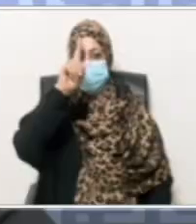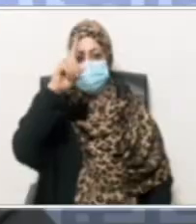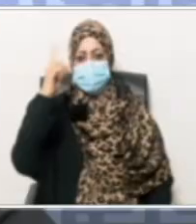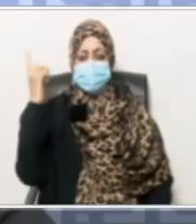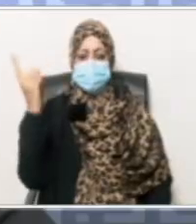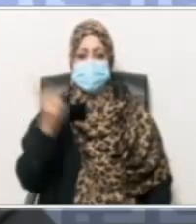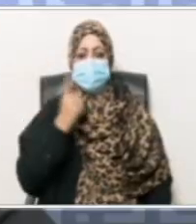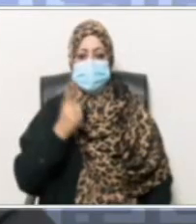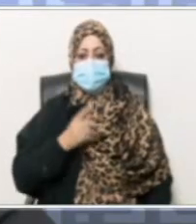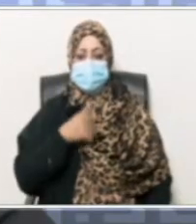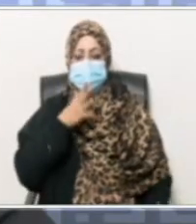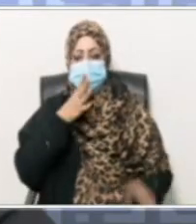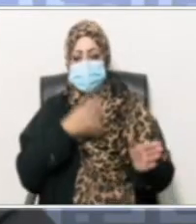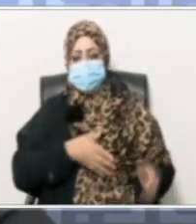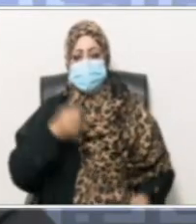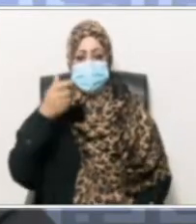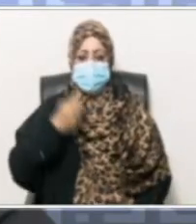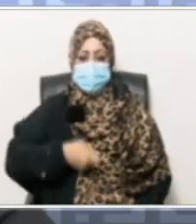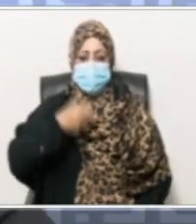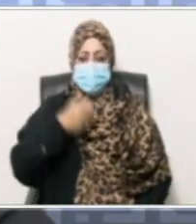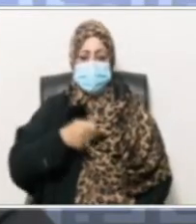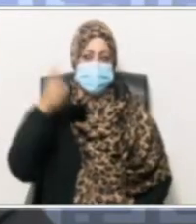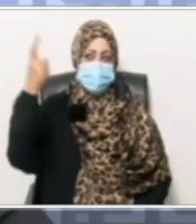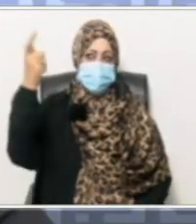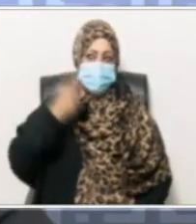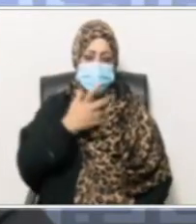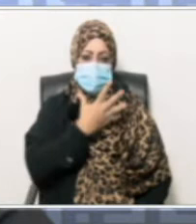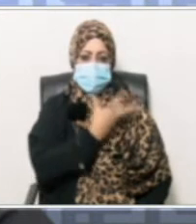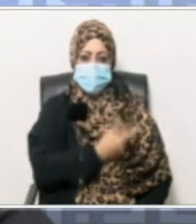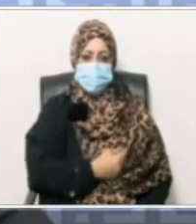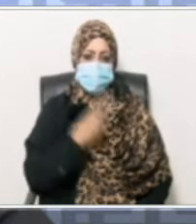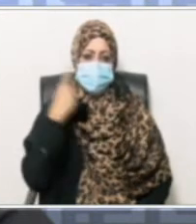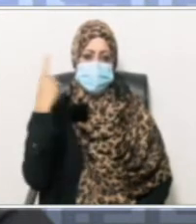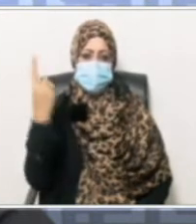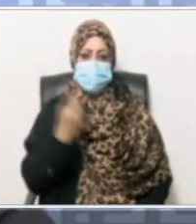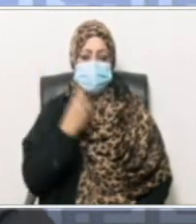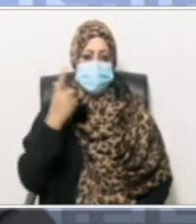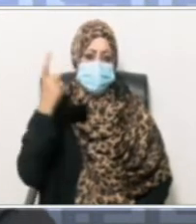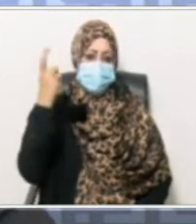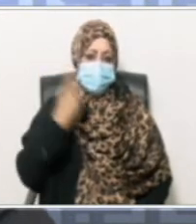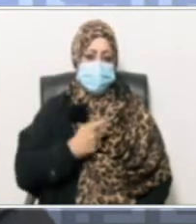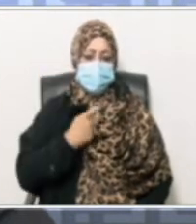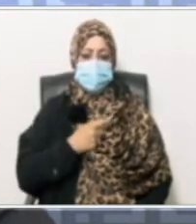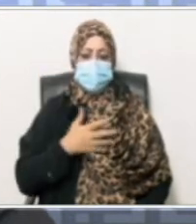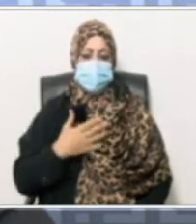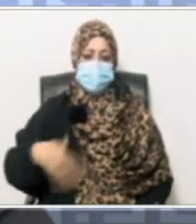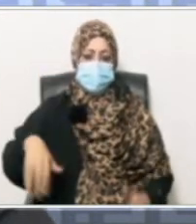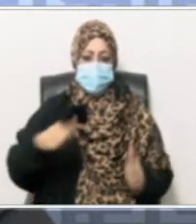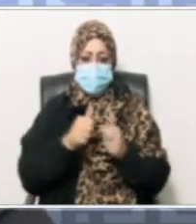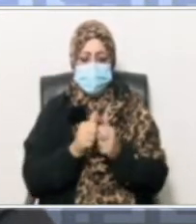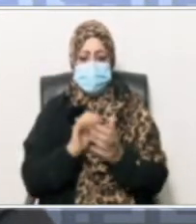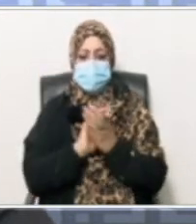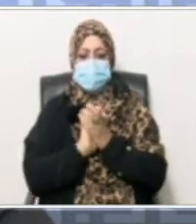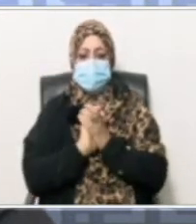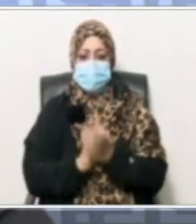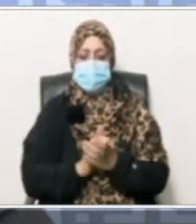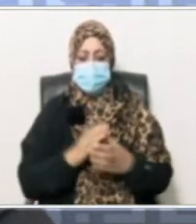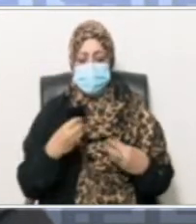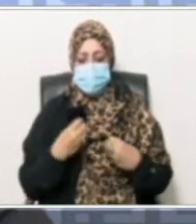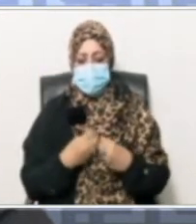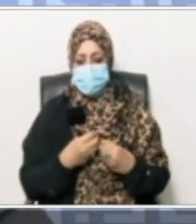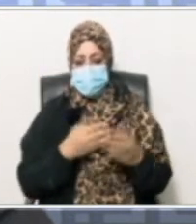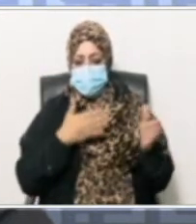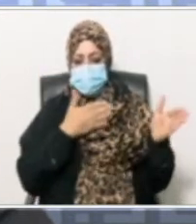رحمة للعالمين نبينا محمد وعلى آله وصحبه أجمعين، وعلى من سار على نهجه واهتدى